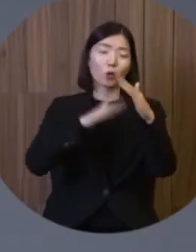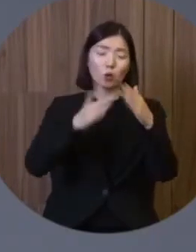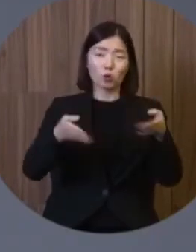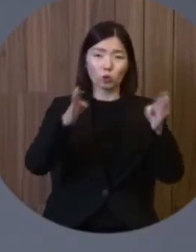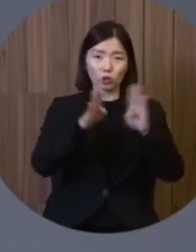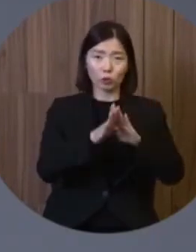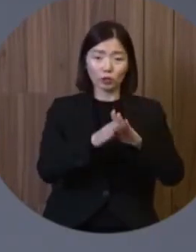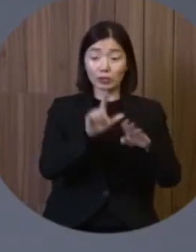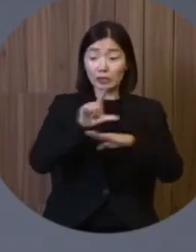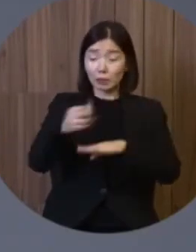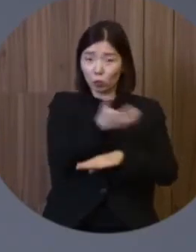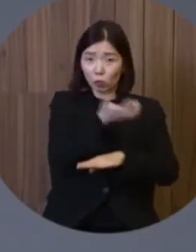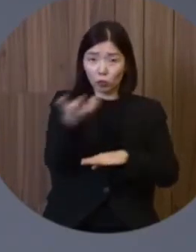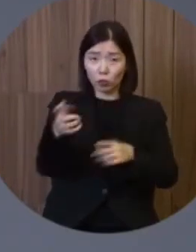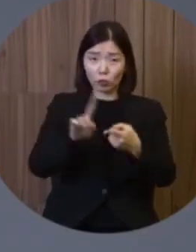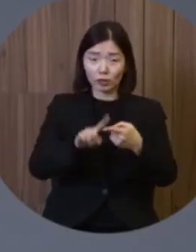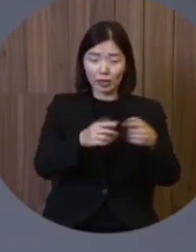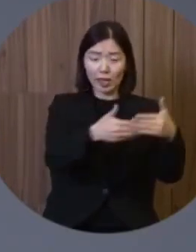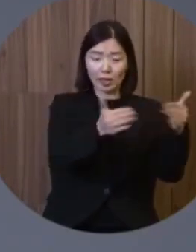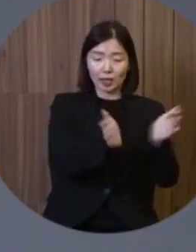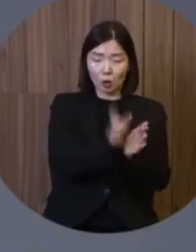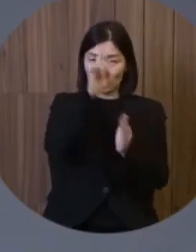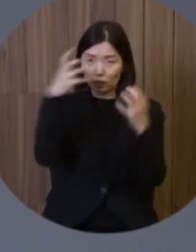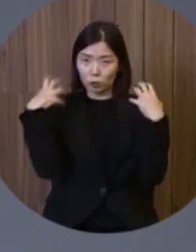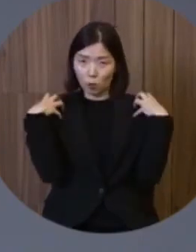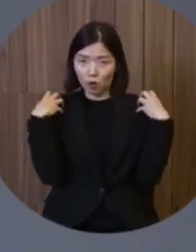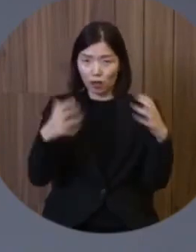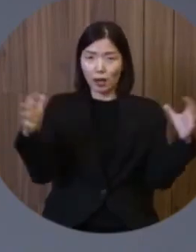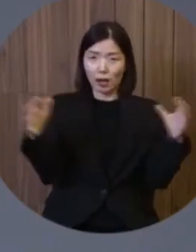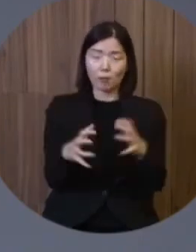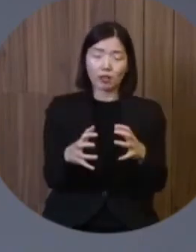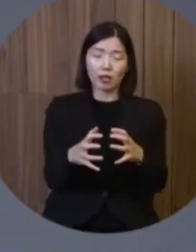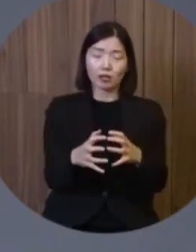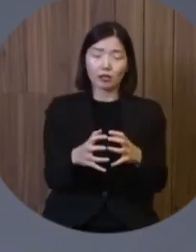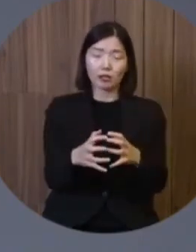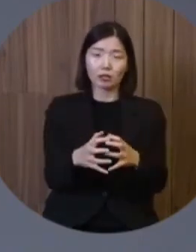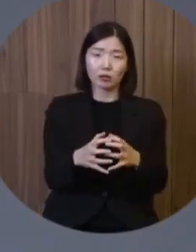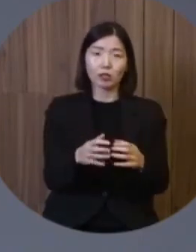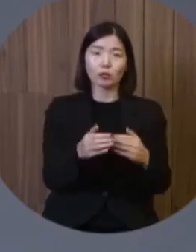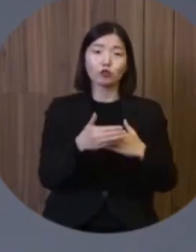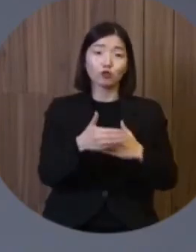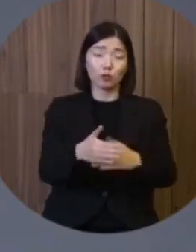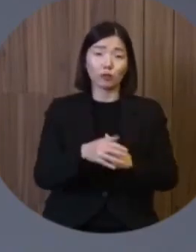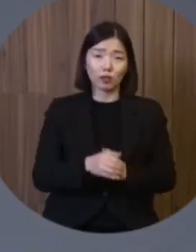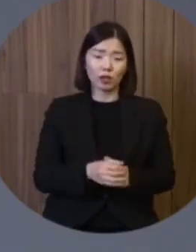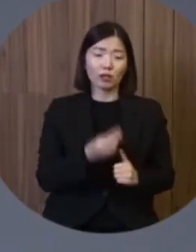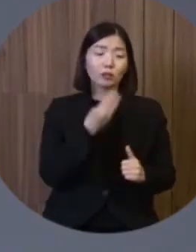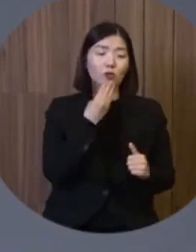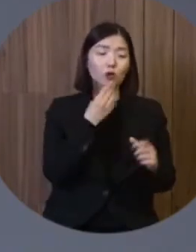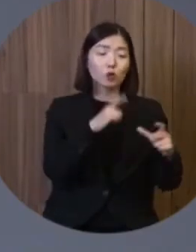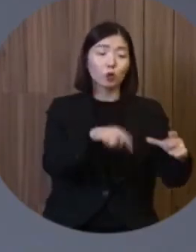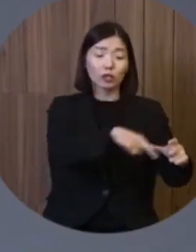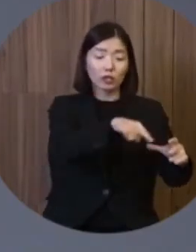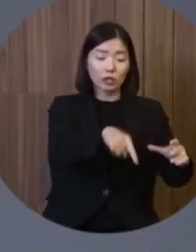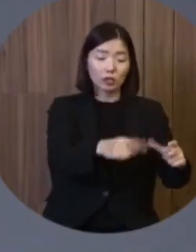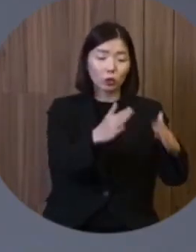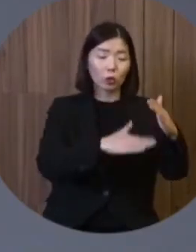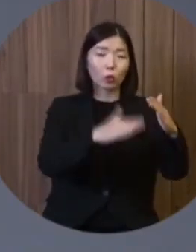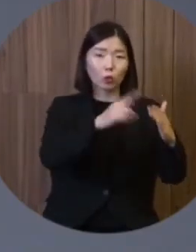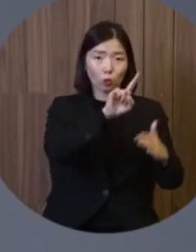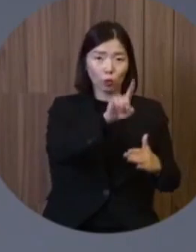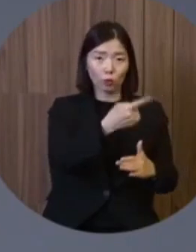이전을 위해 당과 정부가 함께하는 준비단을 출범시키겠습니다. 수도권에 남아있는 공공기관